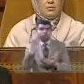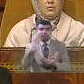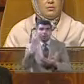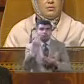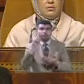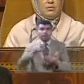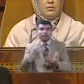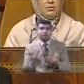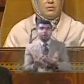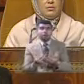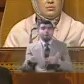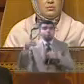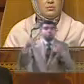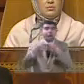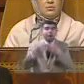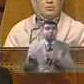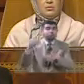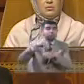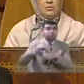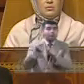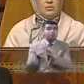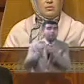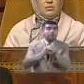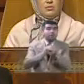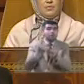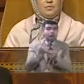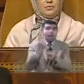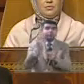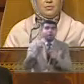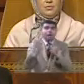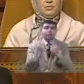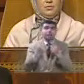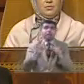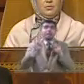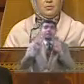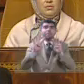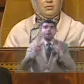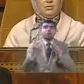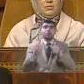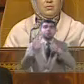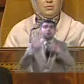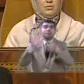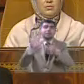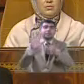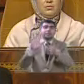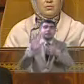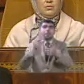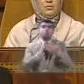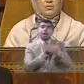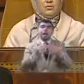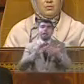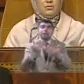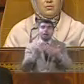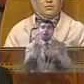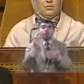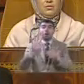الدين انتقلت من 37 مليار ديال الدرهم سنة 2011 إلى 68 مليار درهم سنة 2015.